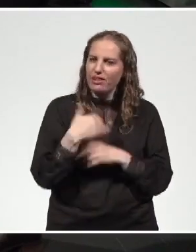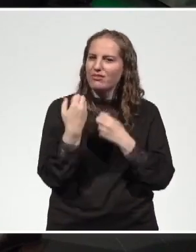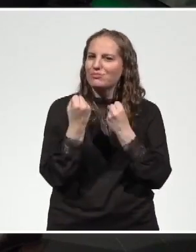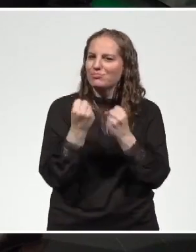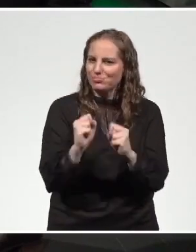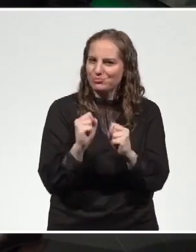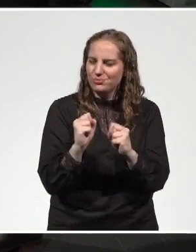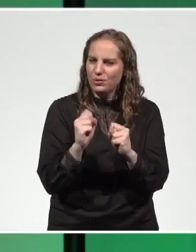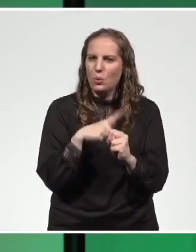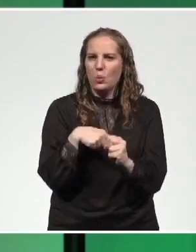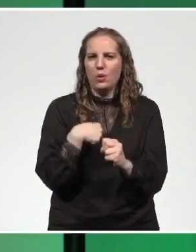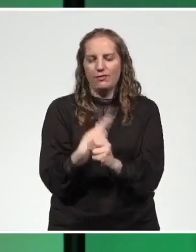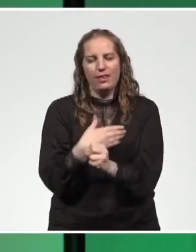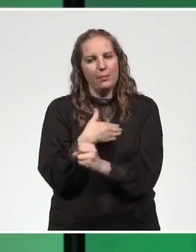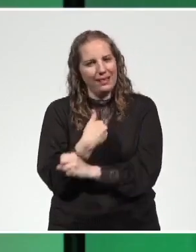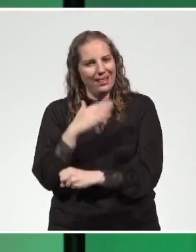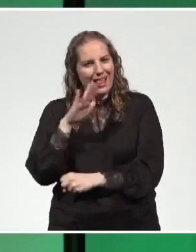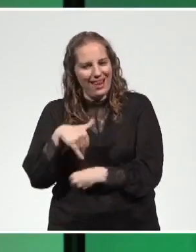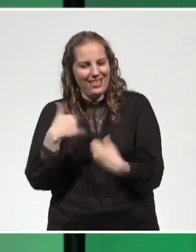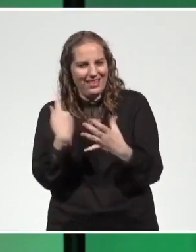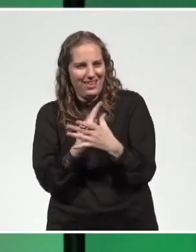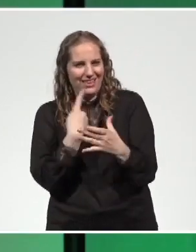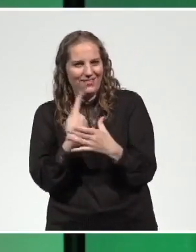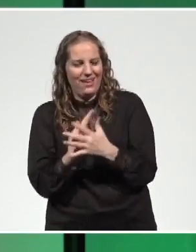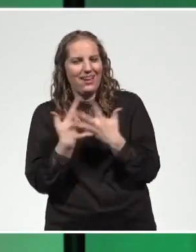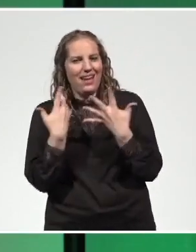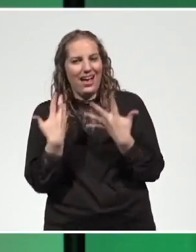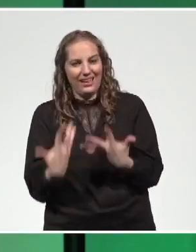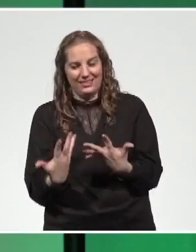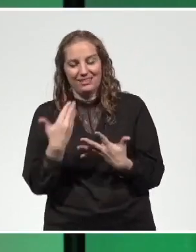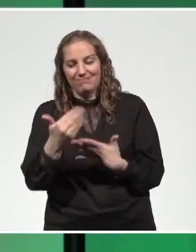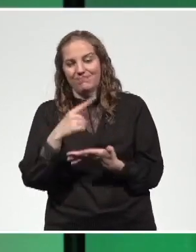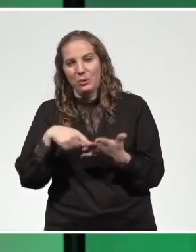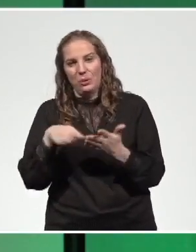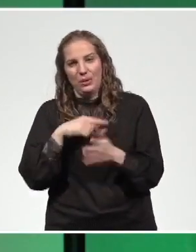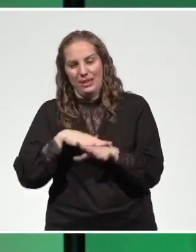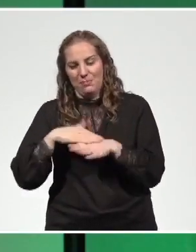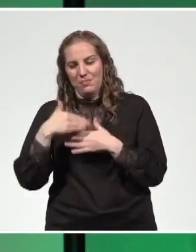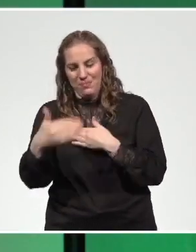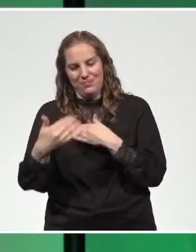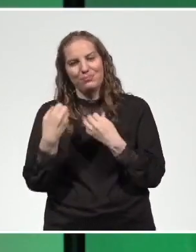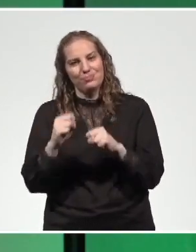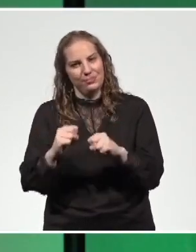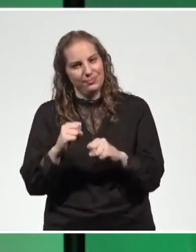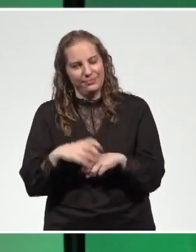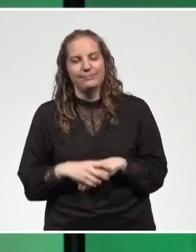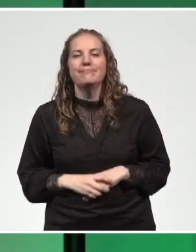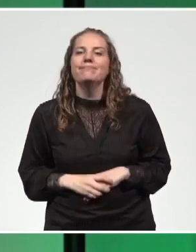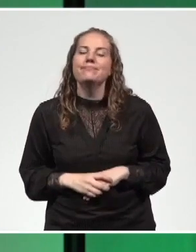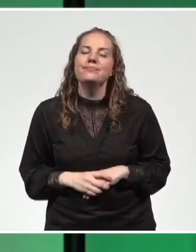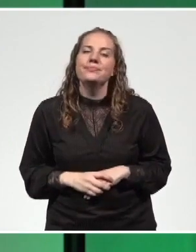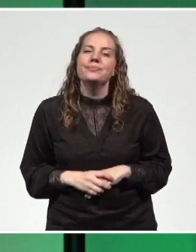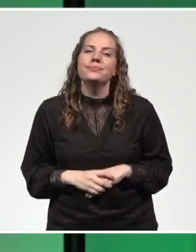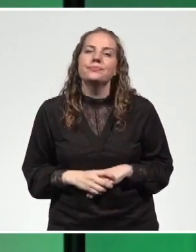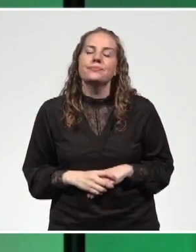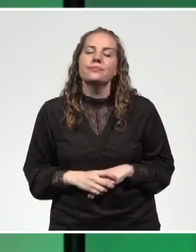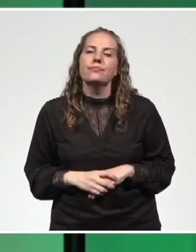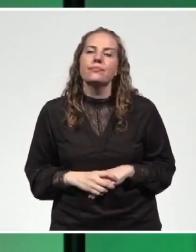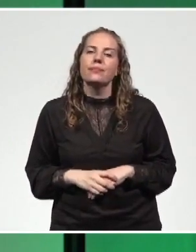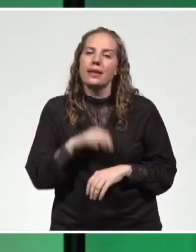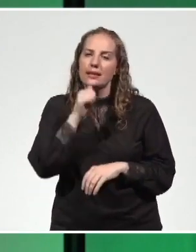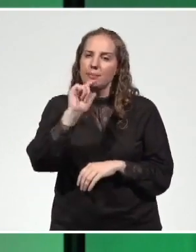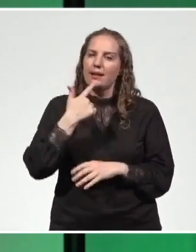við viljum fá tækifæri til að geta gert á næsta kjörtímabili. Ég ætla að koma aðeins meira inn á